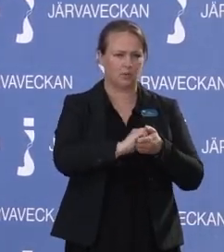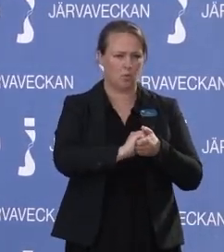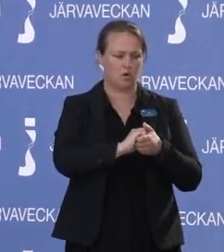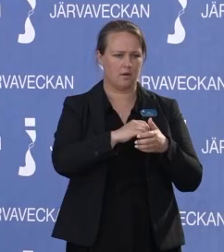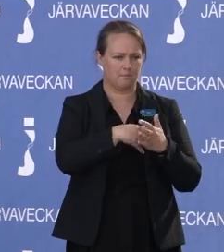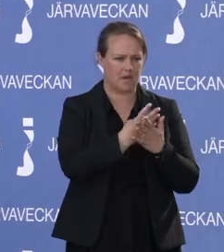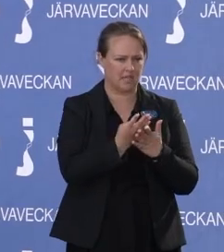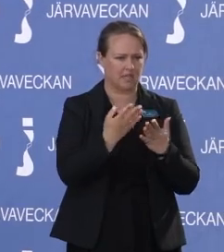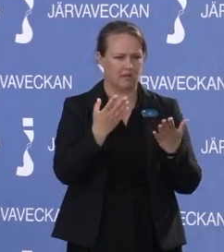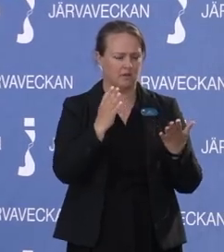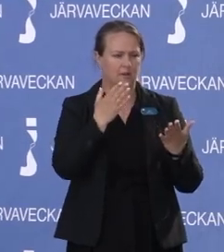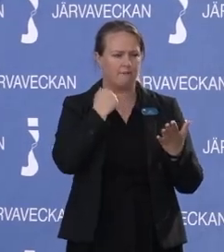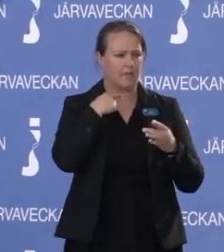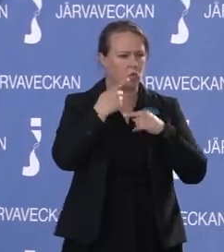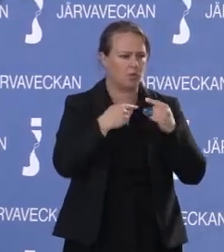se?